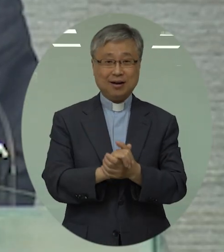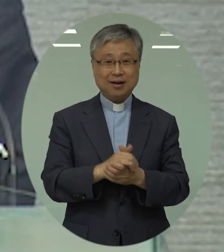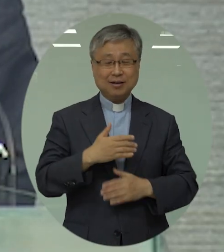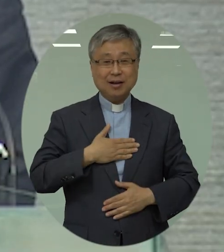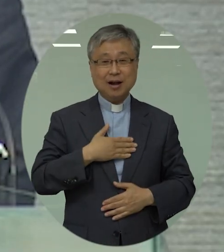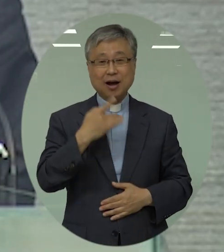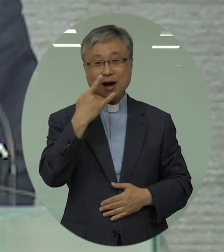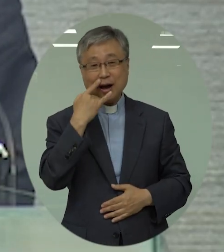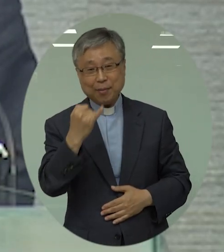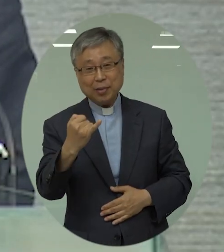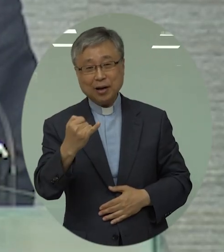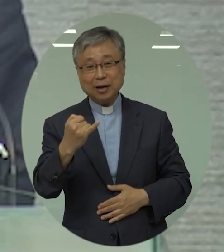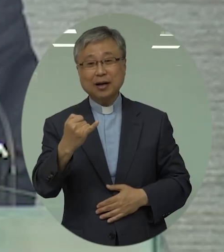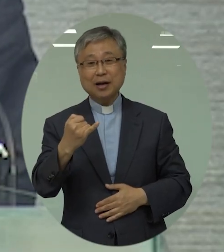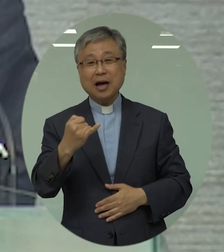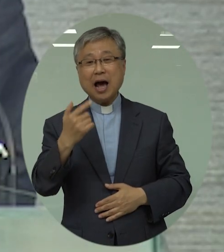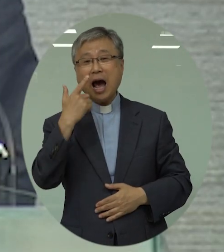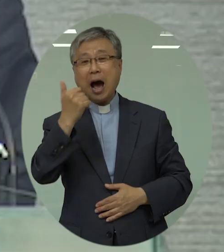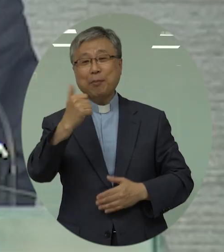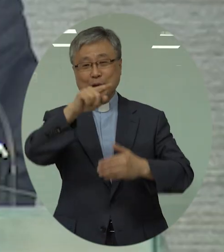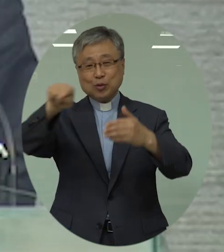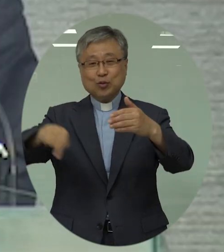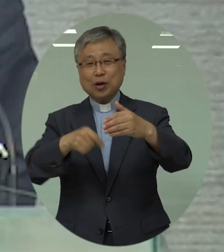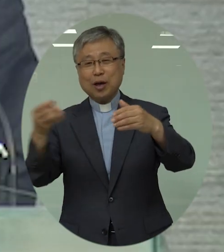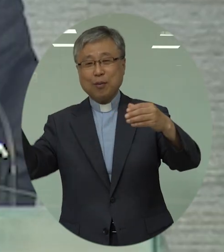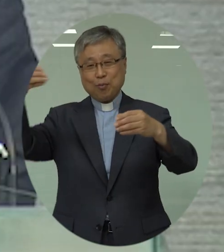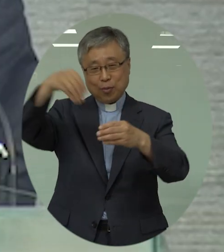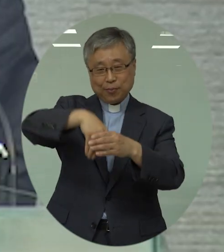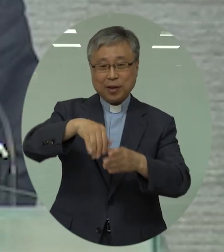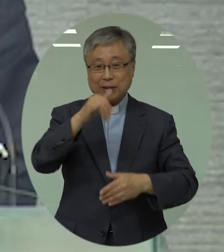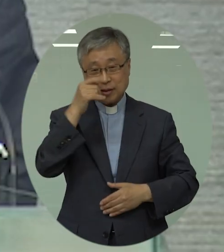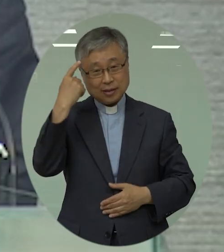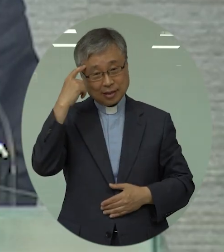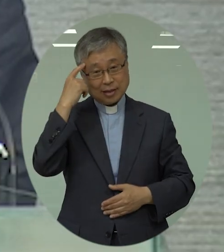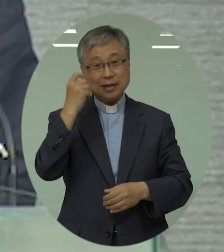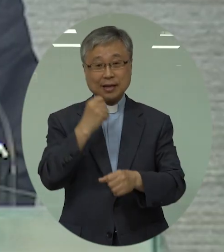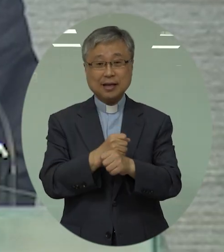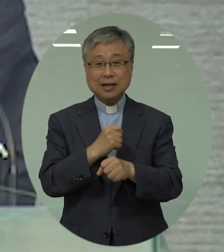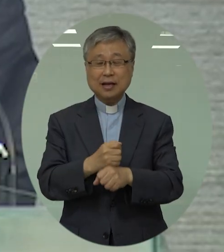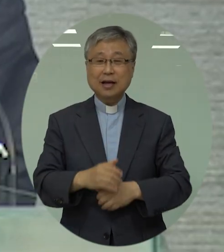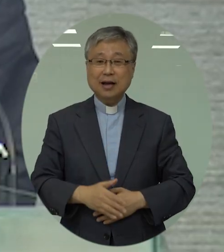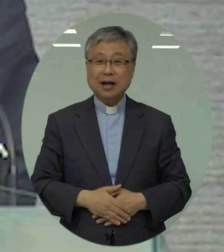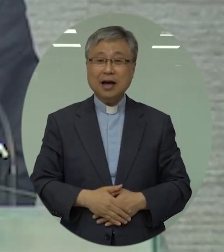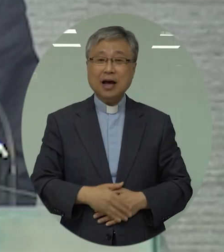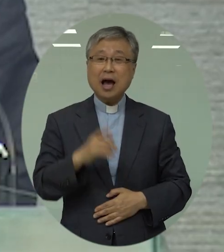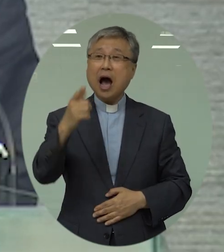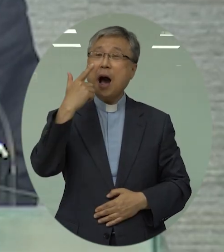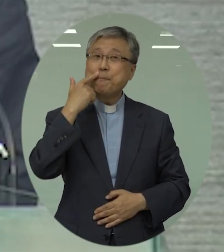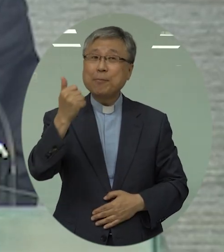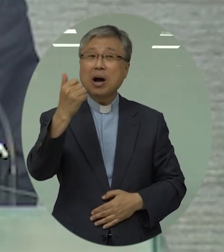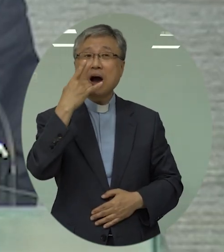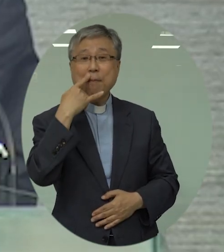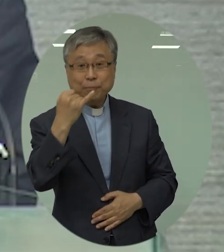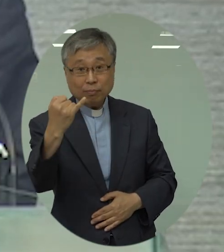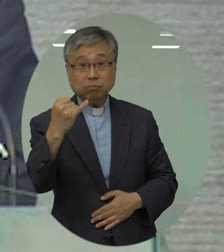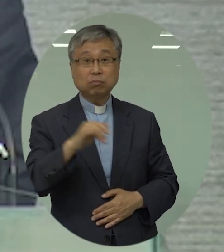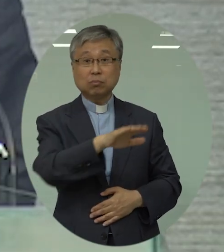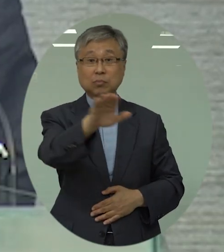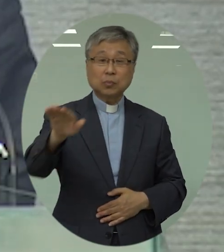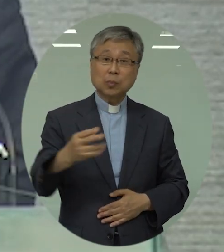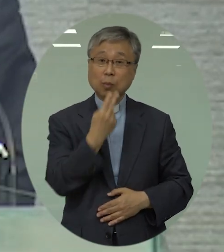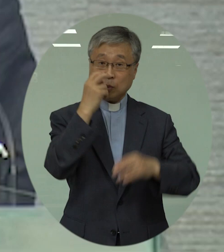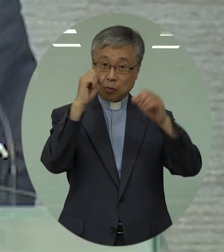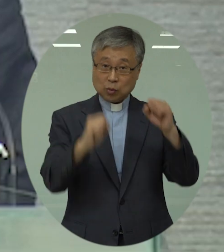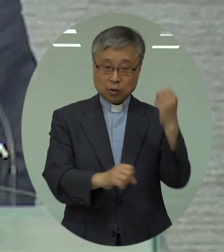여기 엄마는 다 이 아버지 안에 다 포함되어 있다고 생각해요. 포함되어 있는 거예요. 그 아빠, 엄마가 우리의